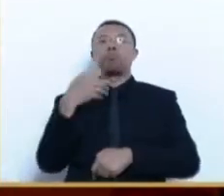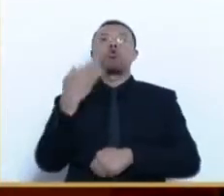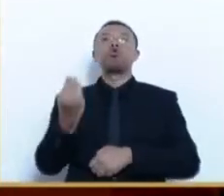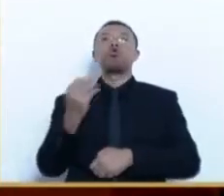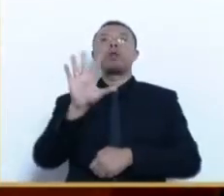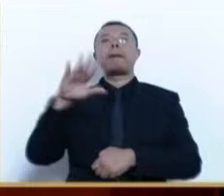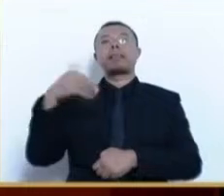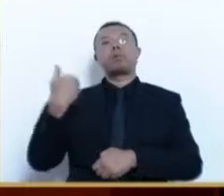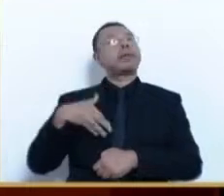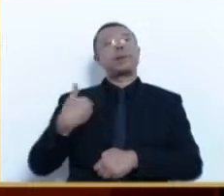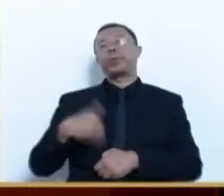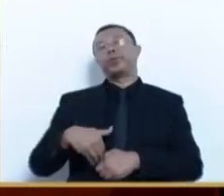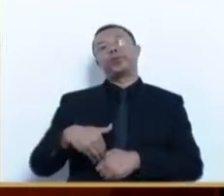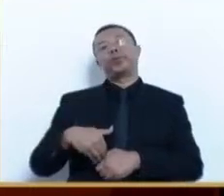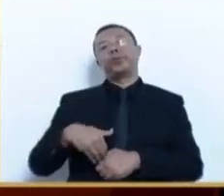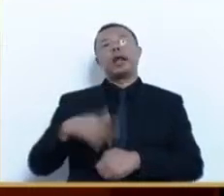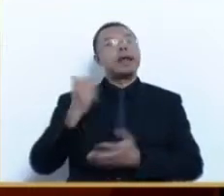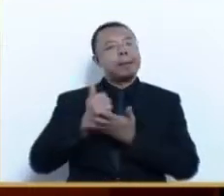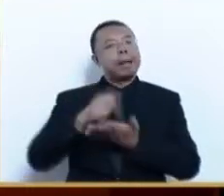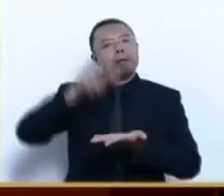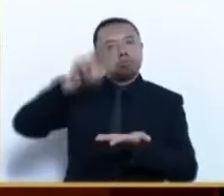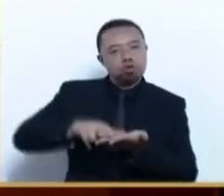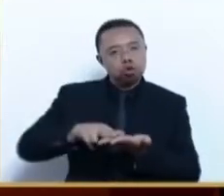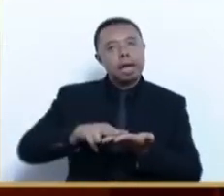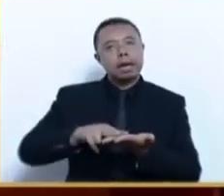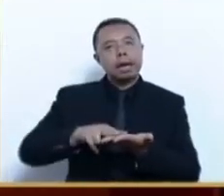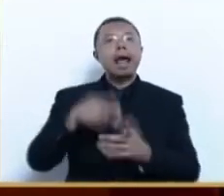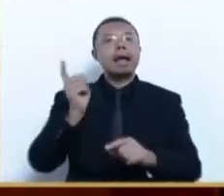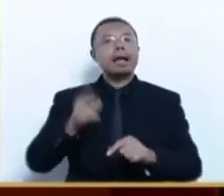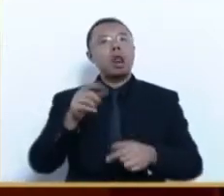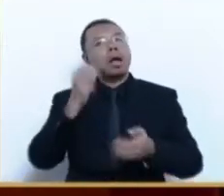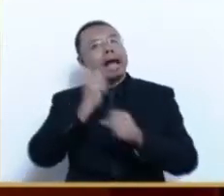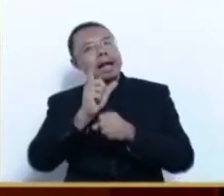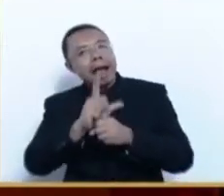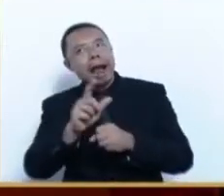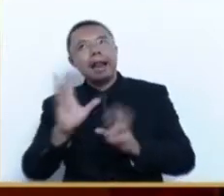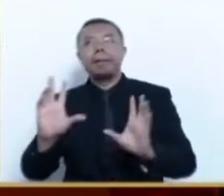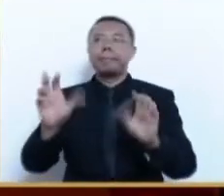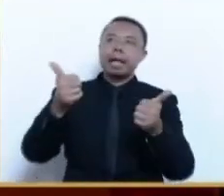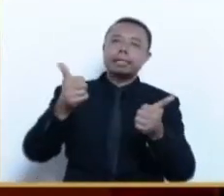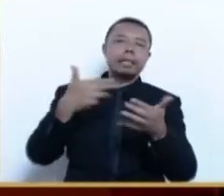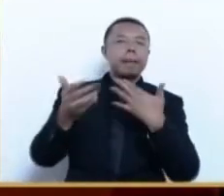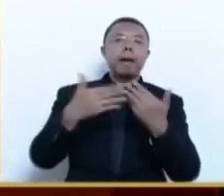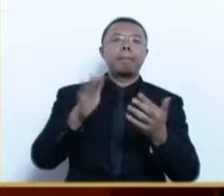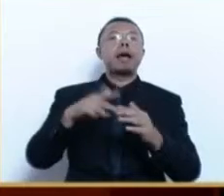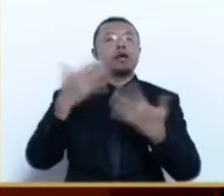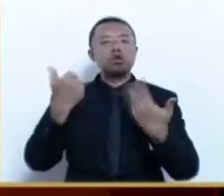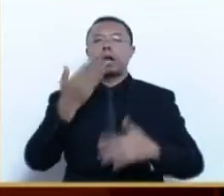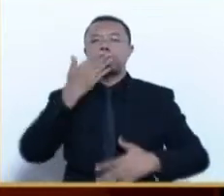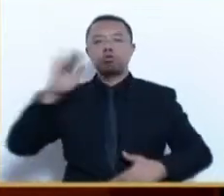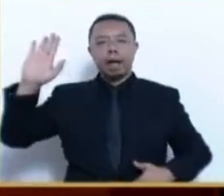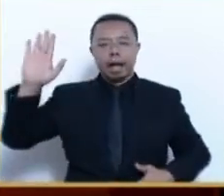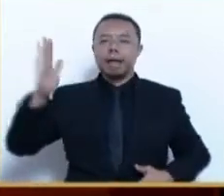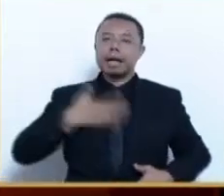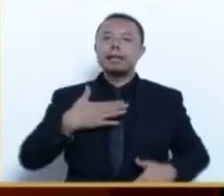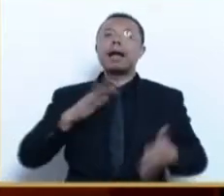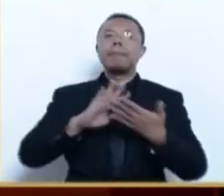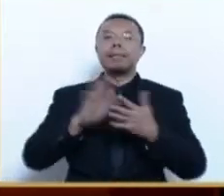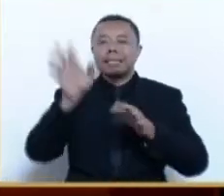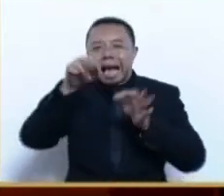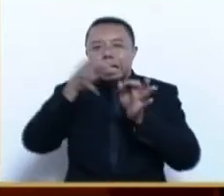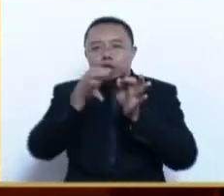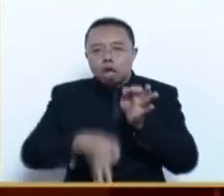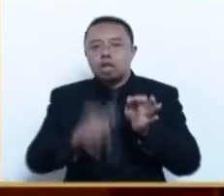5 tahun Saya kira saya tidak begitu mendingan ambil risiko kadang gagal kadang berhasil Tapi itu sudah sumpahnya mencari